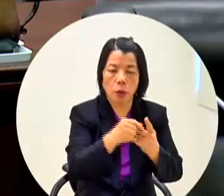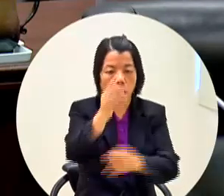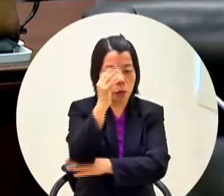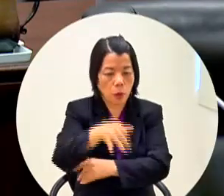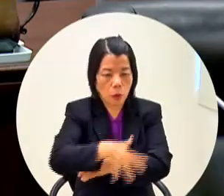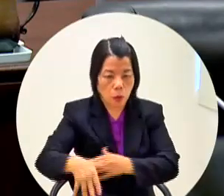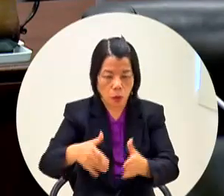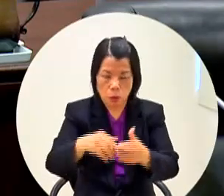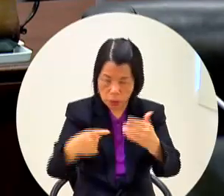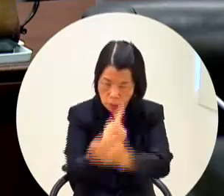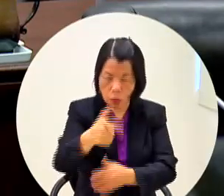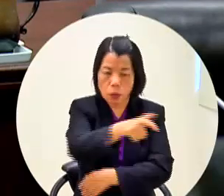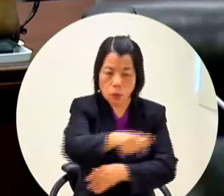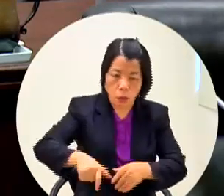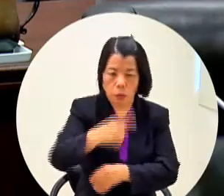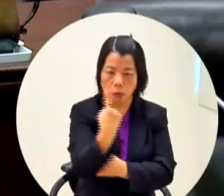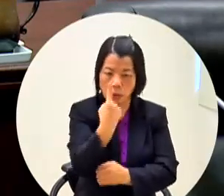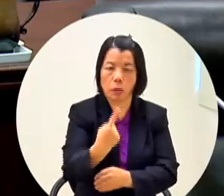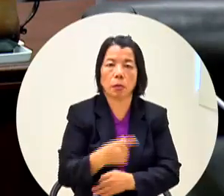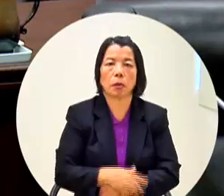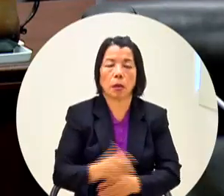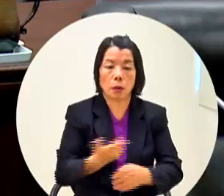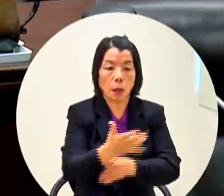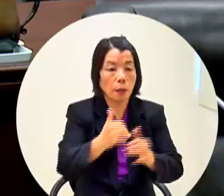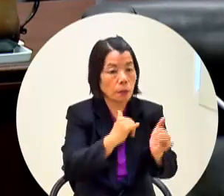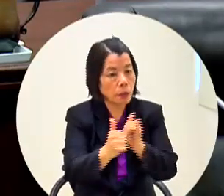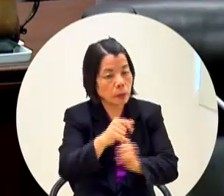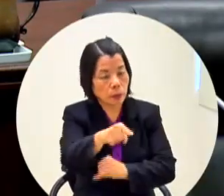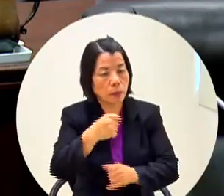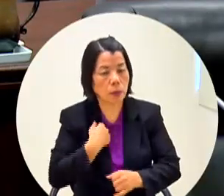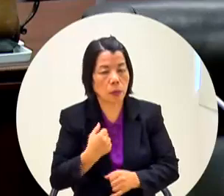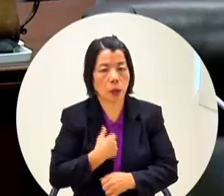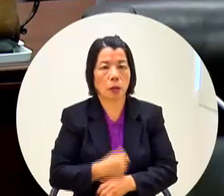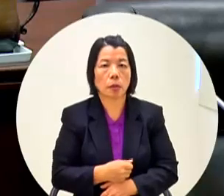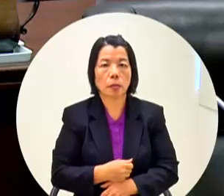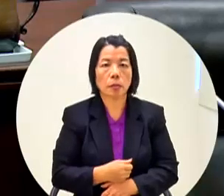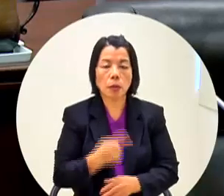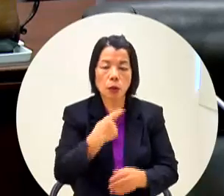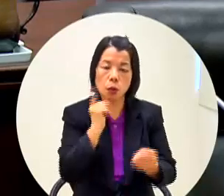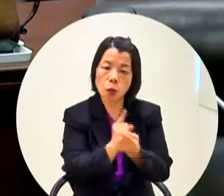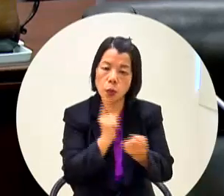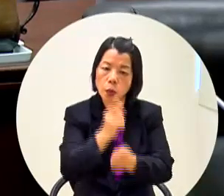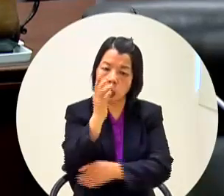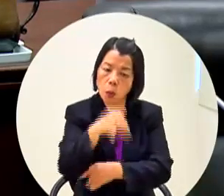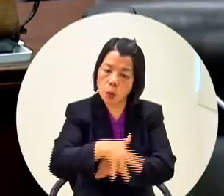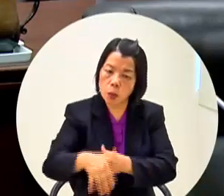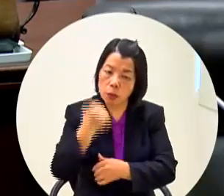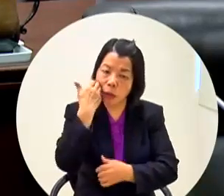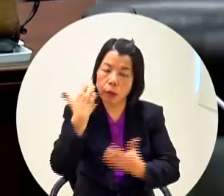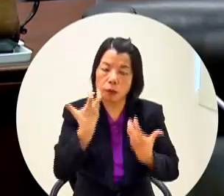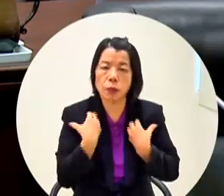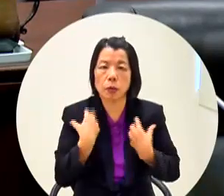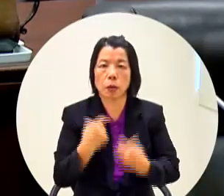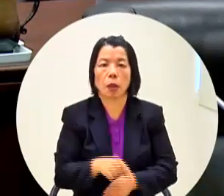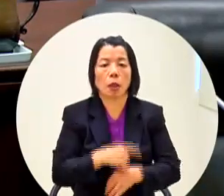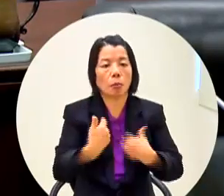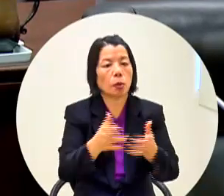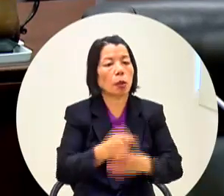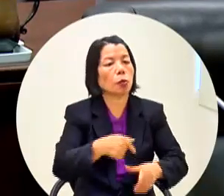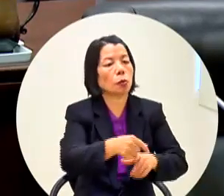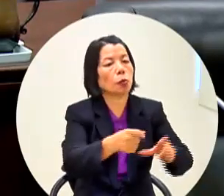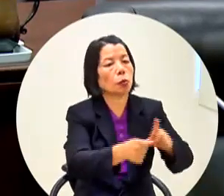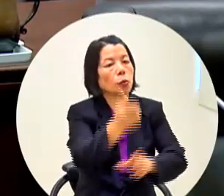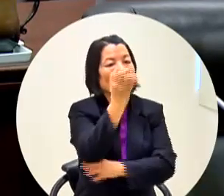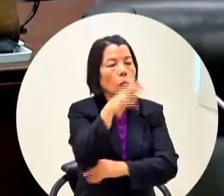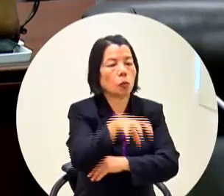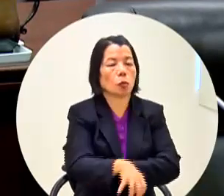一有一个窗口，来告诉民众说这个应该是哪一个局处负责的，而不是大家都打到区公所，最后都有